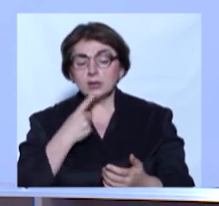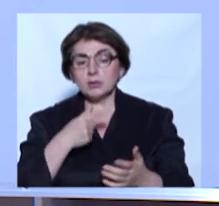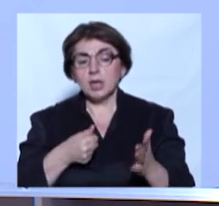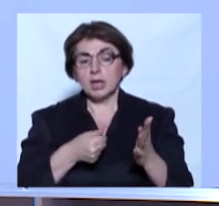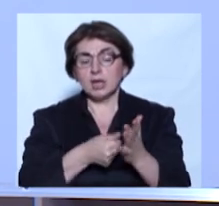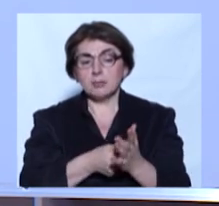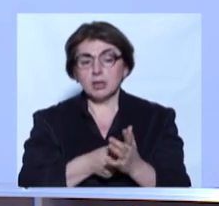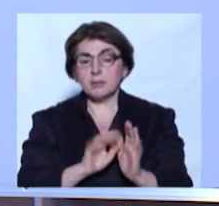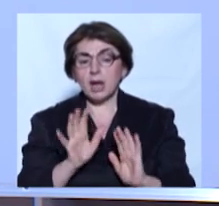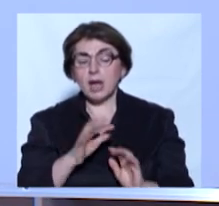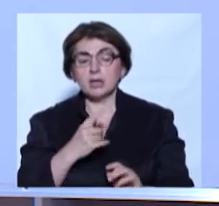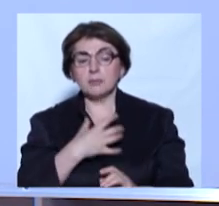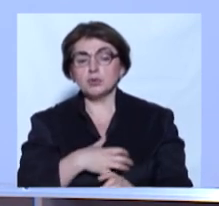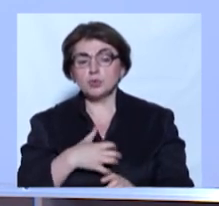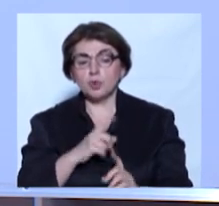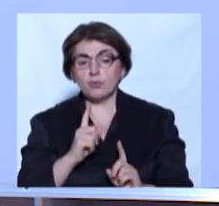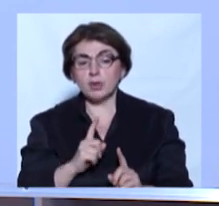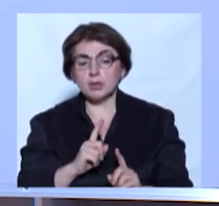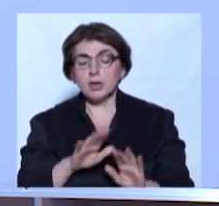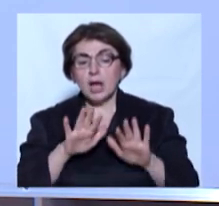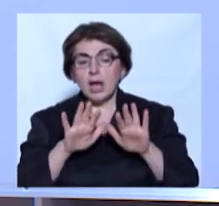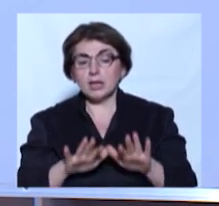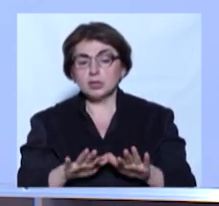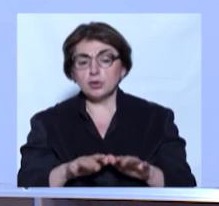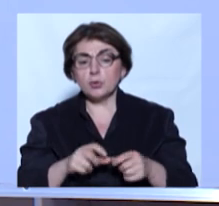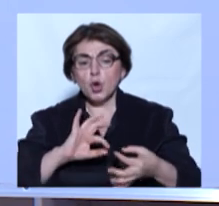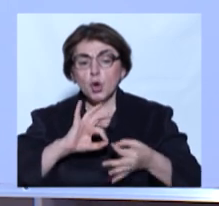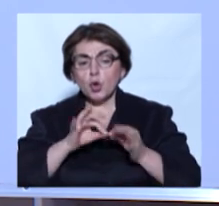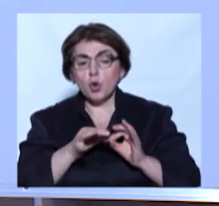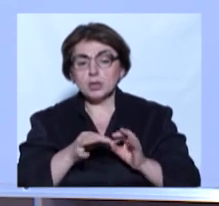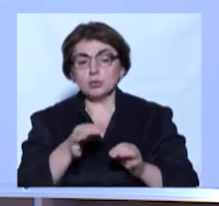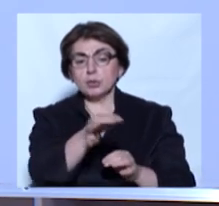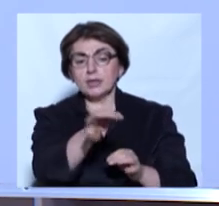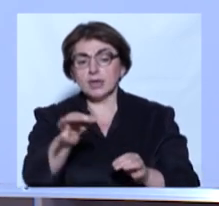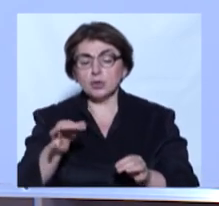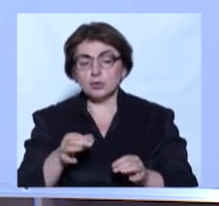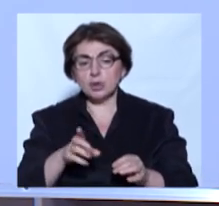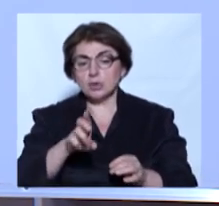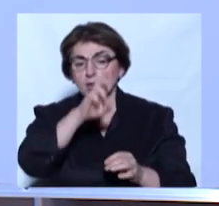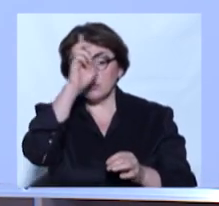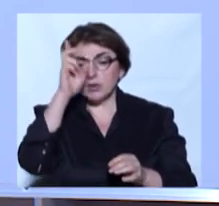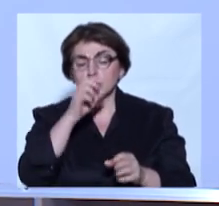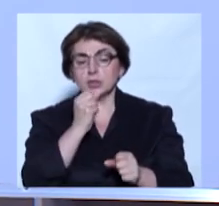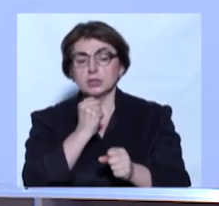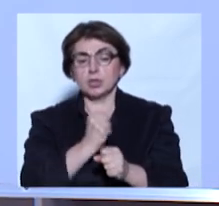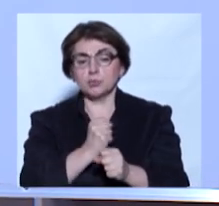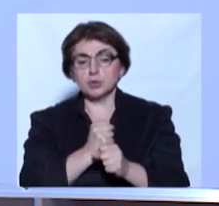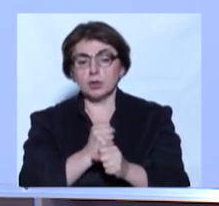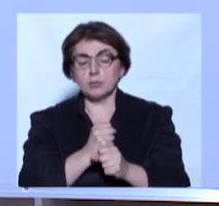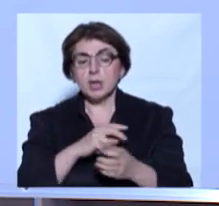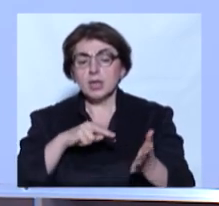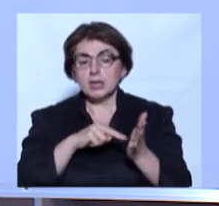ეხმიანება. არანაკლებ მნიშვნელოვანია თვითონ ადგილობრივი, კონკრეტული, რეგიონალური და ქვეყნის დონეზე შემუშავებული გეგმები